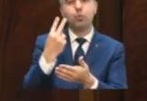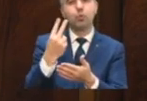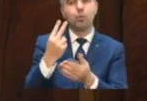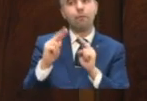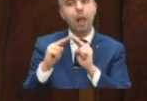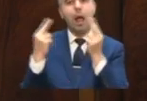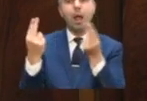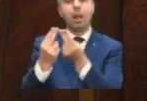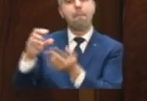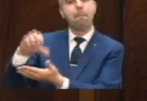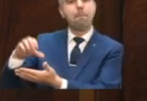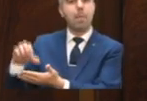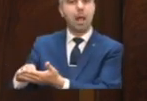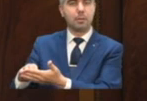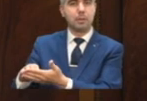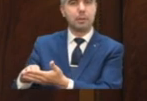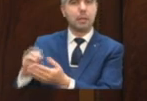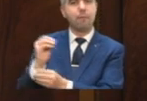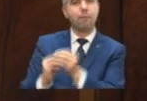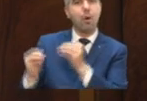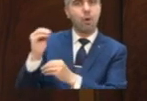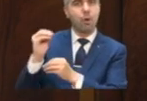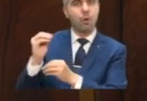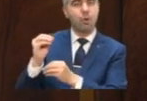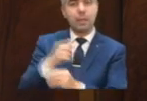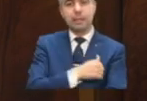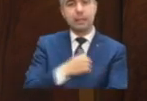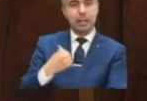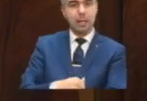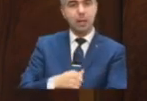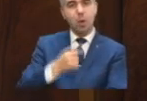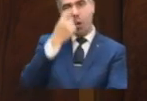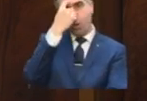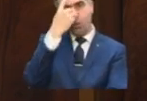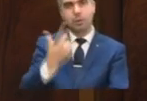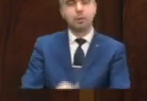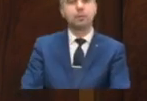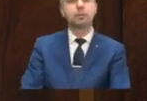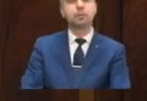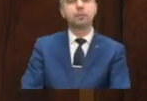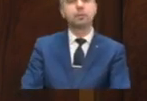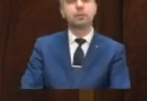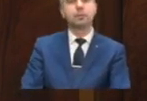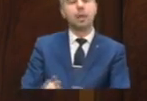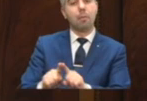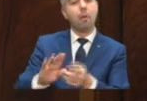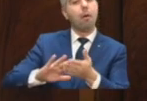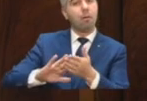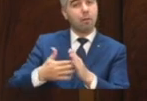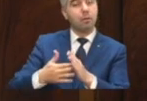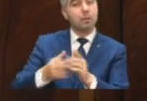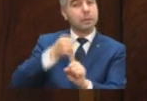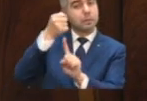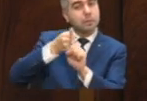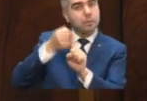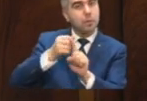العالم اللي التنافسيه ديالهم احسن ديالنا، الصين والهند. وهذا الشيء بمجهودات كبيره